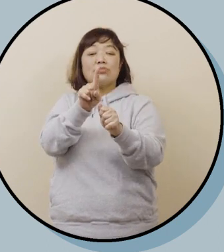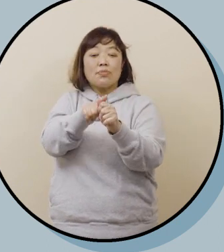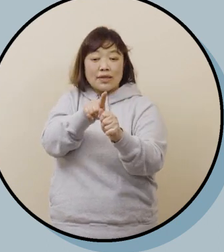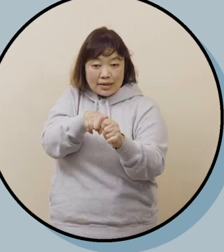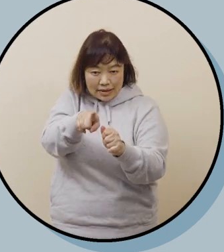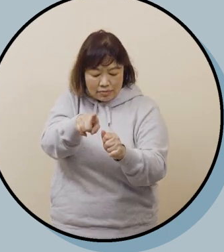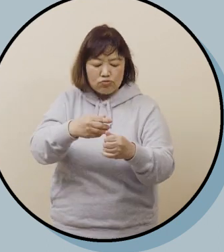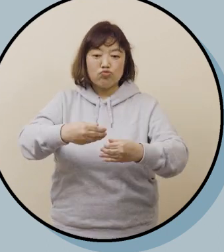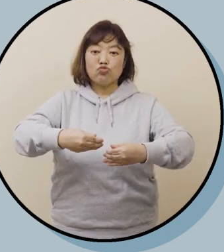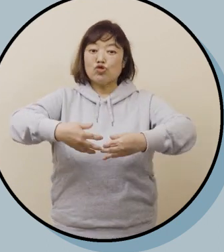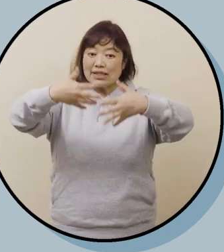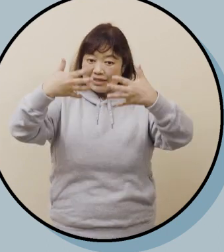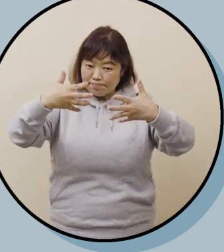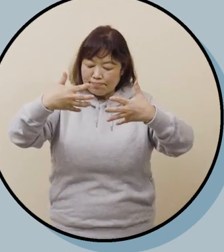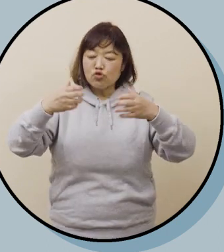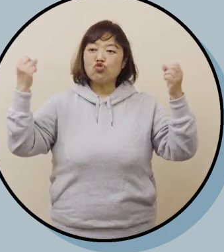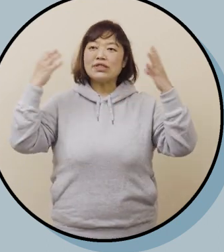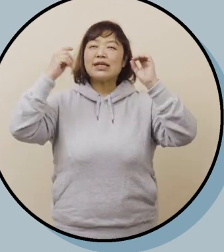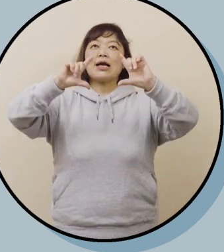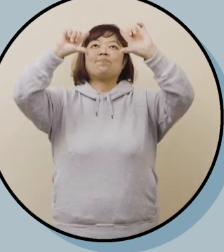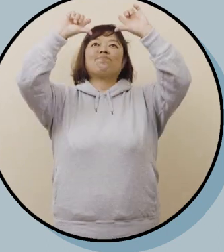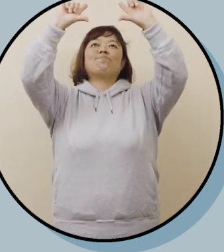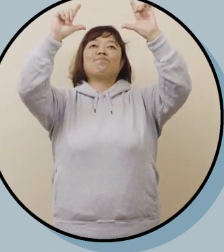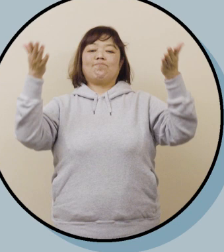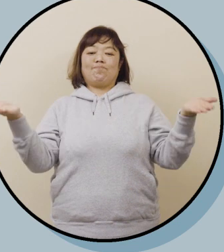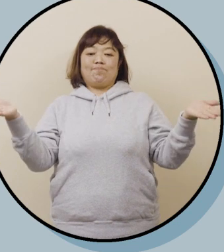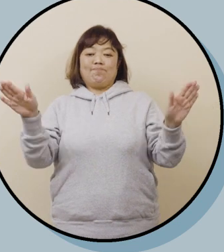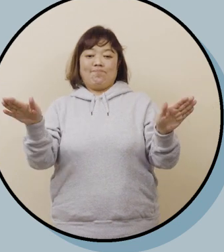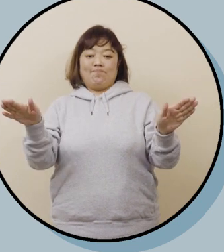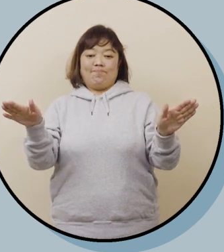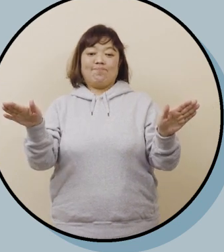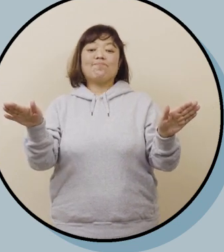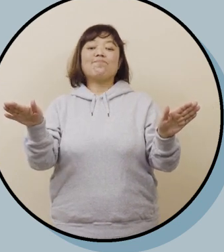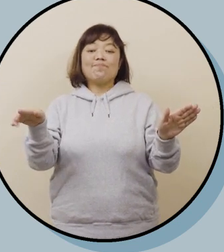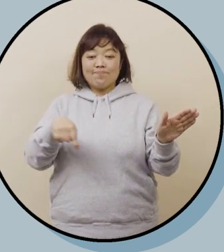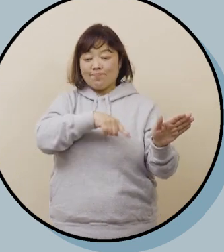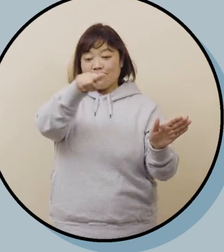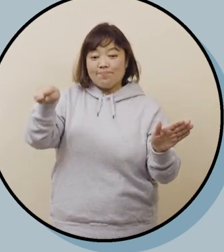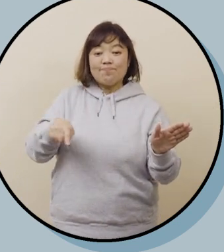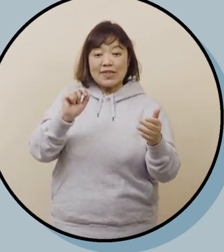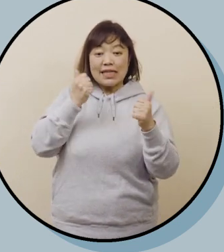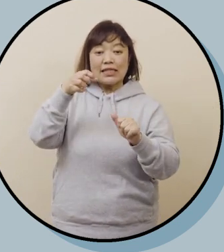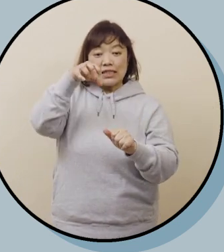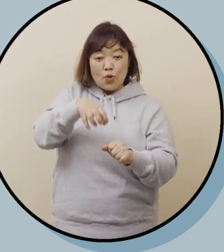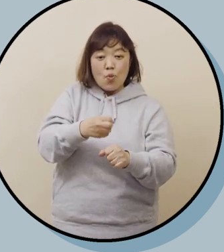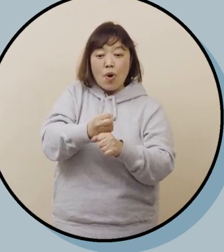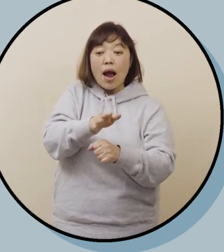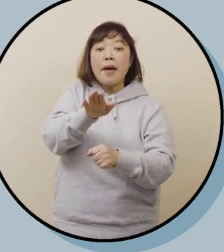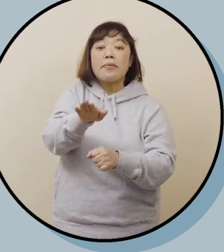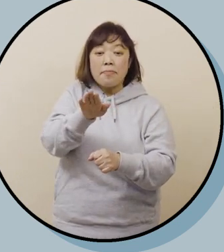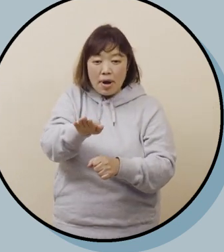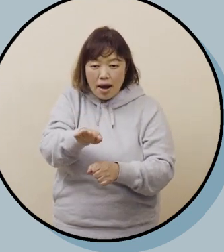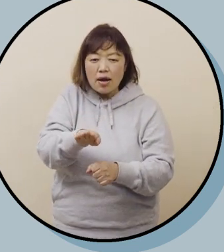普段寝たきりの方のためのスクリーンをとスピーカーを用意してあげるとしてでもやっぱり